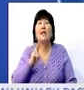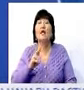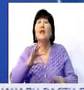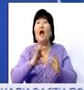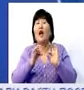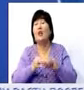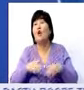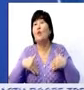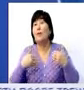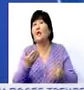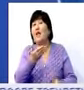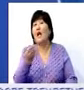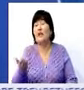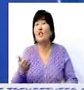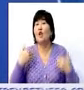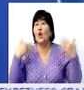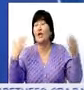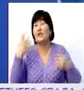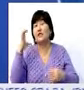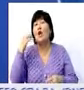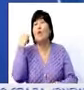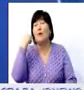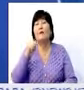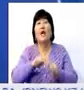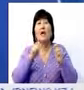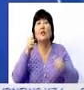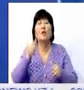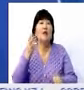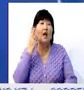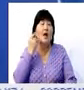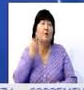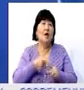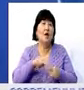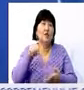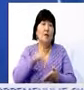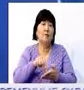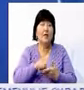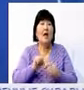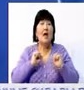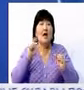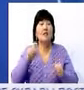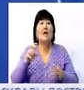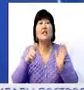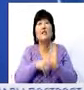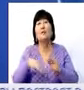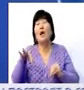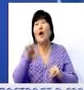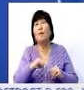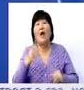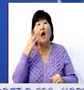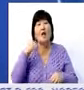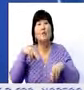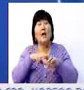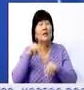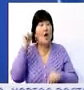Олимпиаде. Поздравляем наших гимнасток с победами. На открытом турнире в Алматы, в котором приняли участие спортсмены из 7 областей – Алматы,